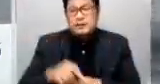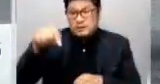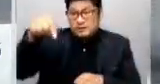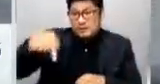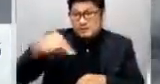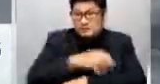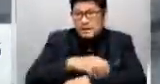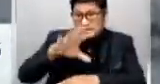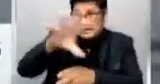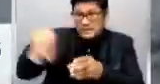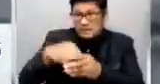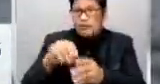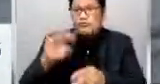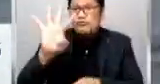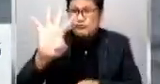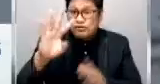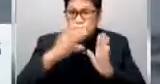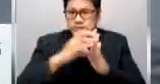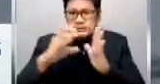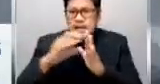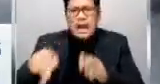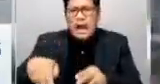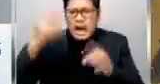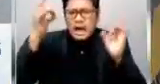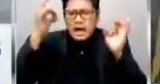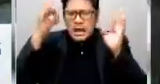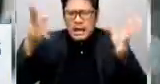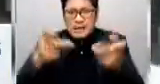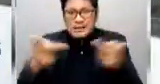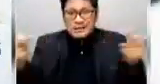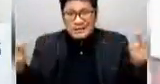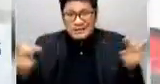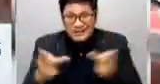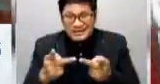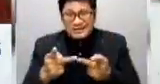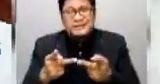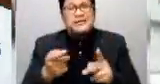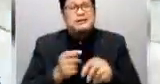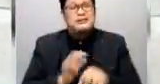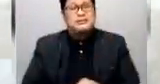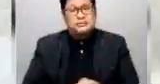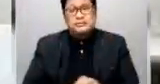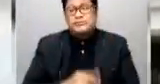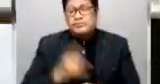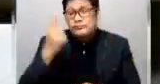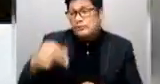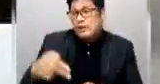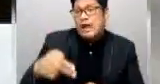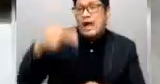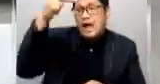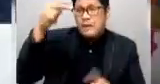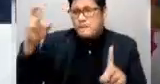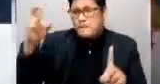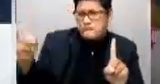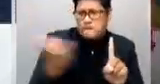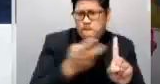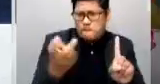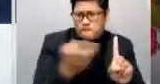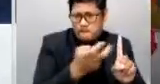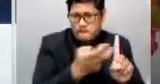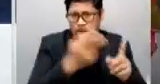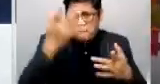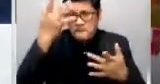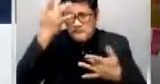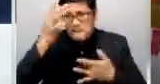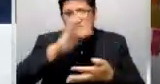na itinuturing na high-risk area ng OCTA Research Group dahil sa mataas na attack rate. Ito yung bilang ng mga nagpopositibo